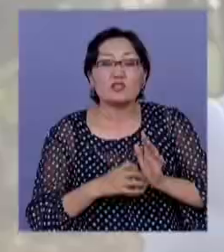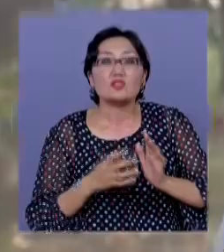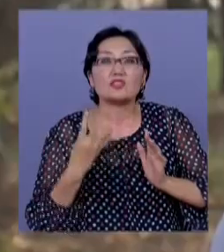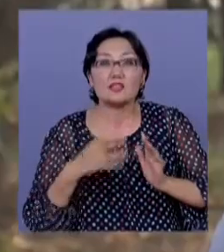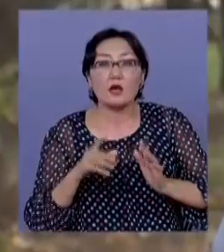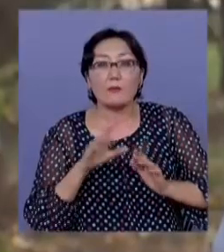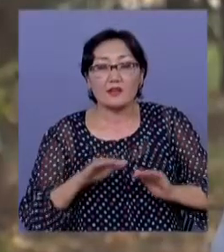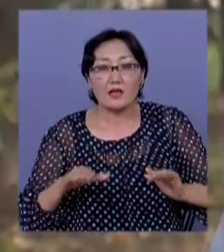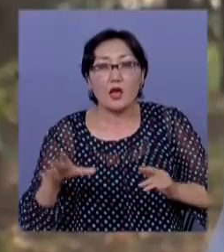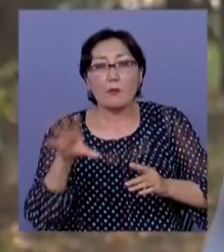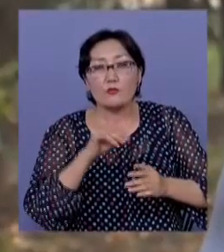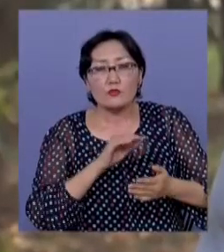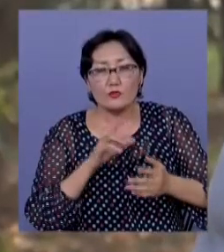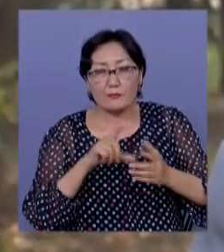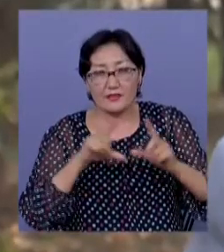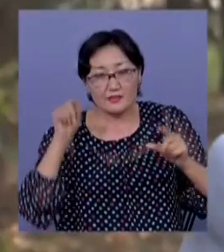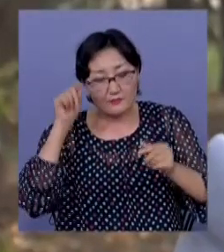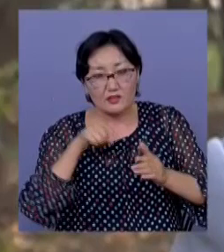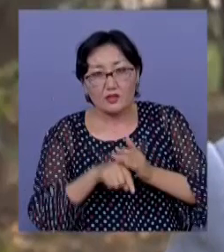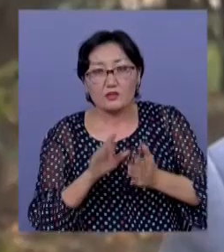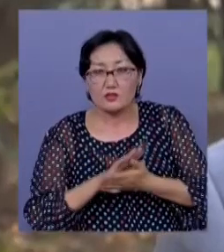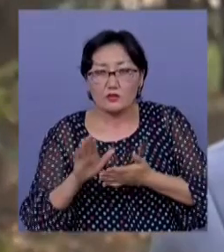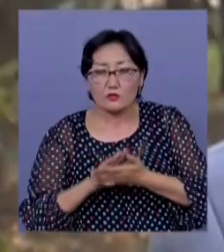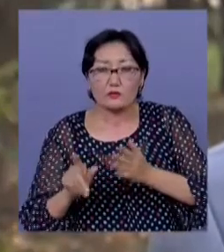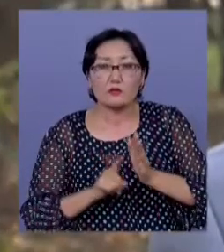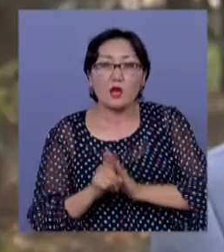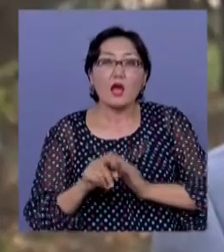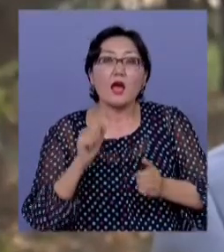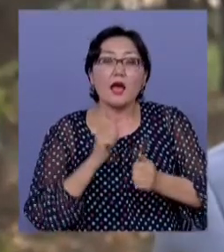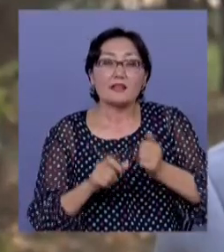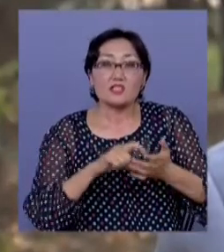кірісті. Әр сыныпты жууға 12 баладан